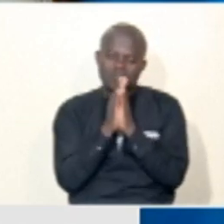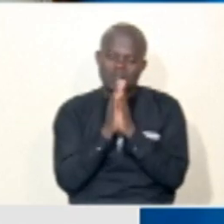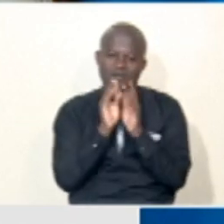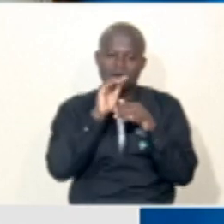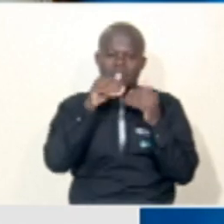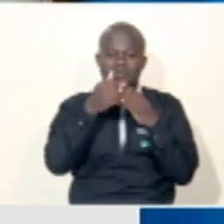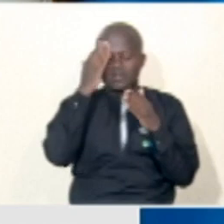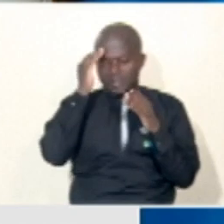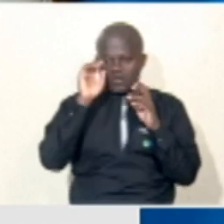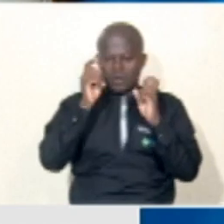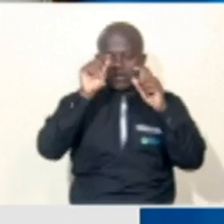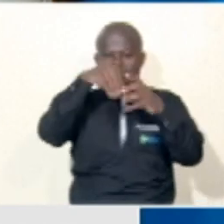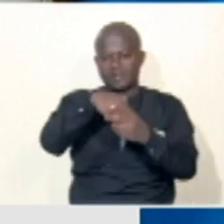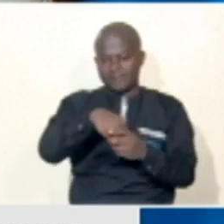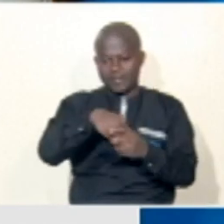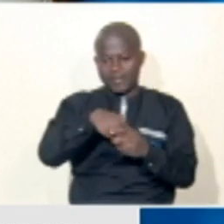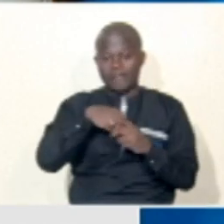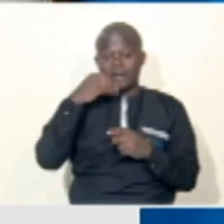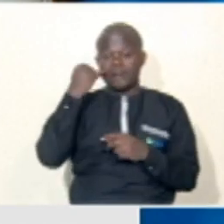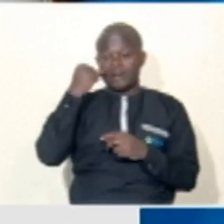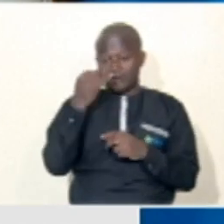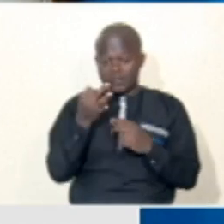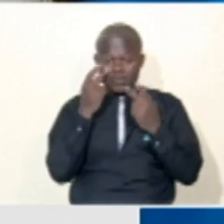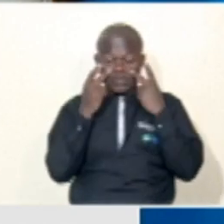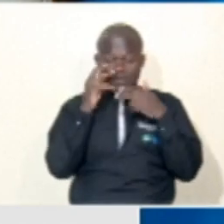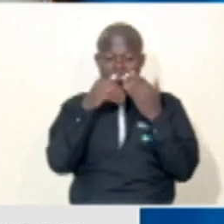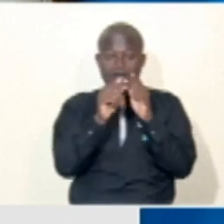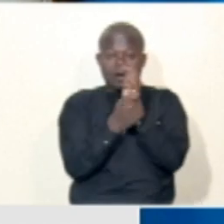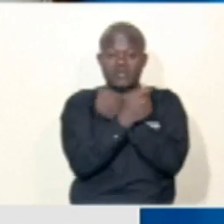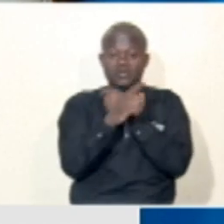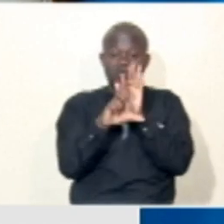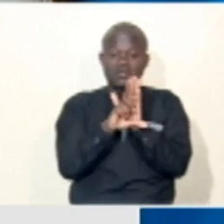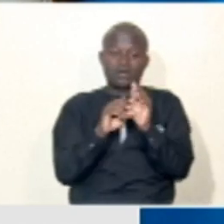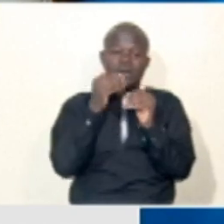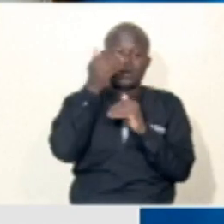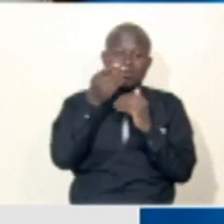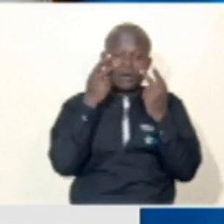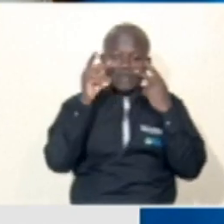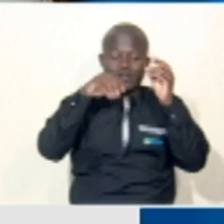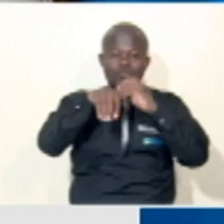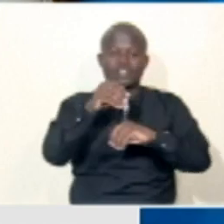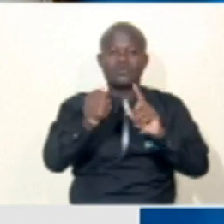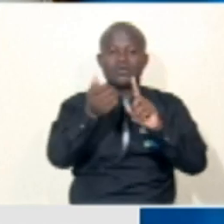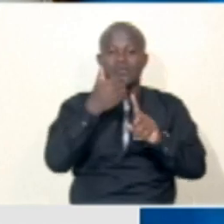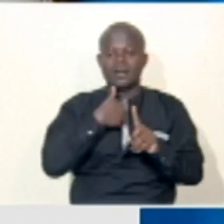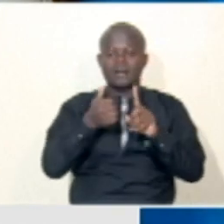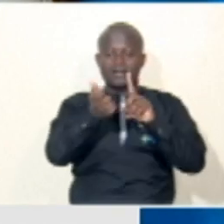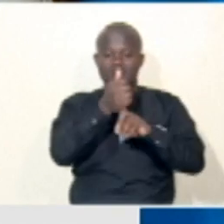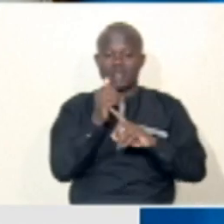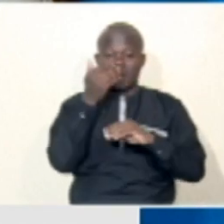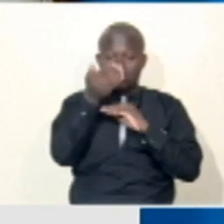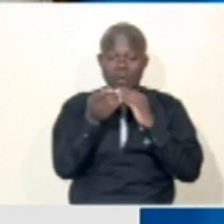ngo babyitabire. Iyo rero urebye ababigize itegeko ukareba umusaruro bagize, ugasanga